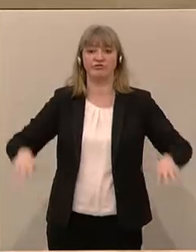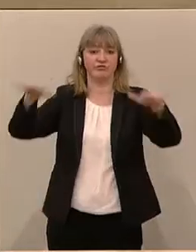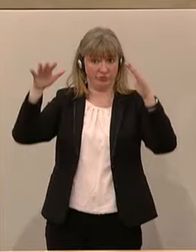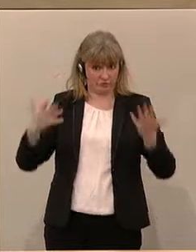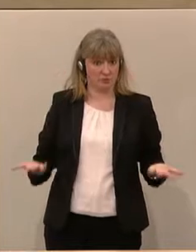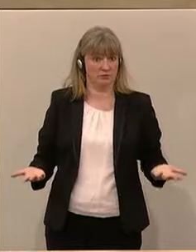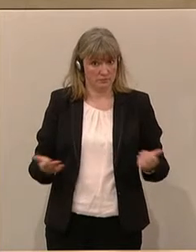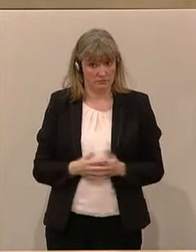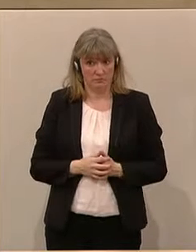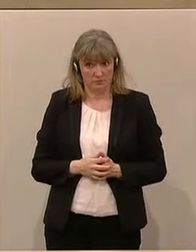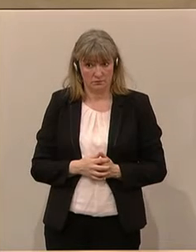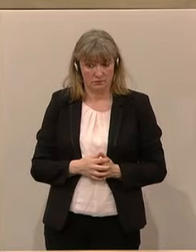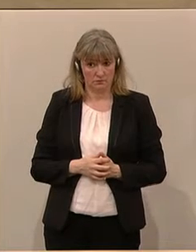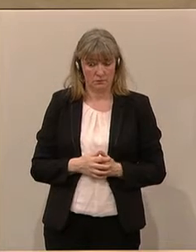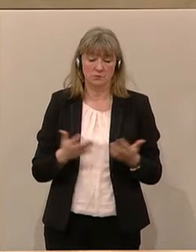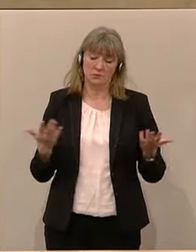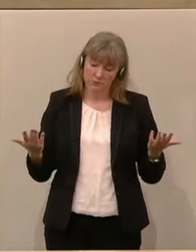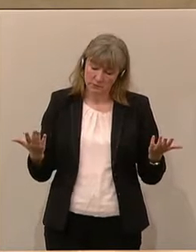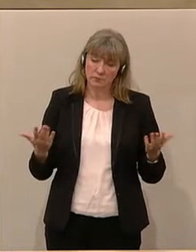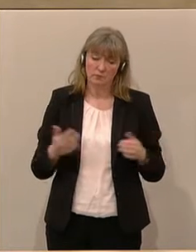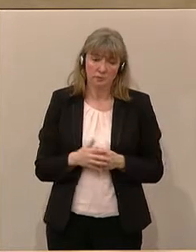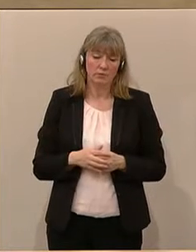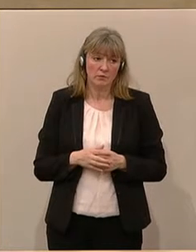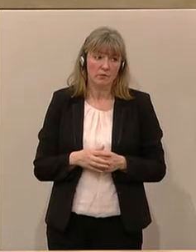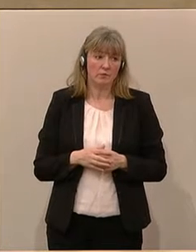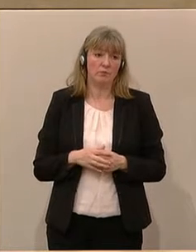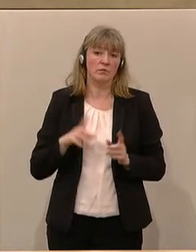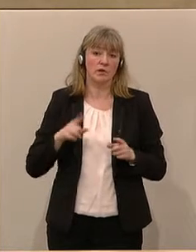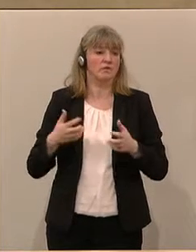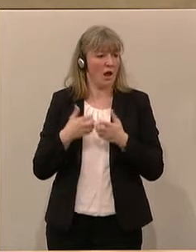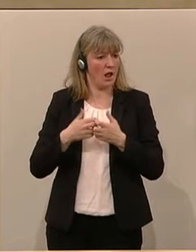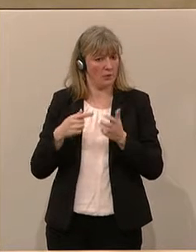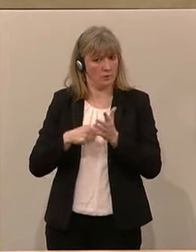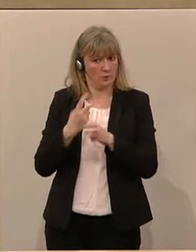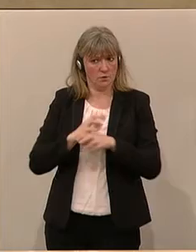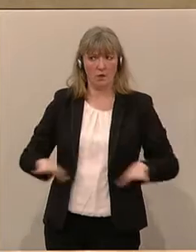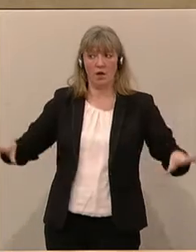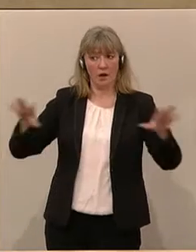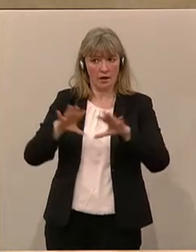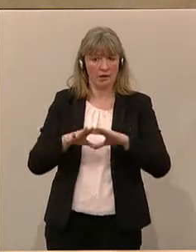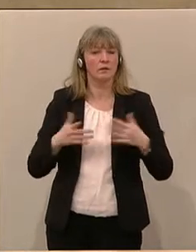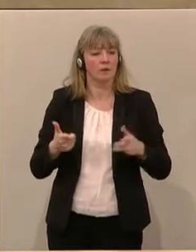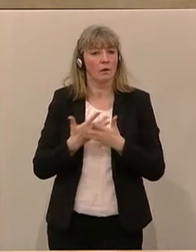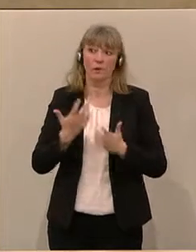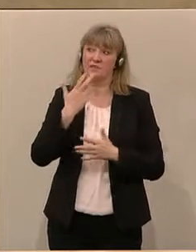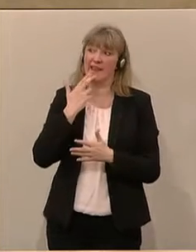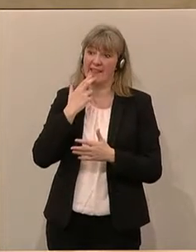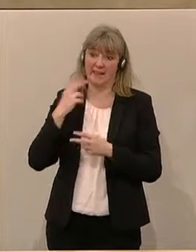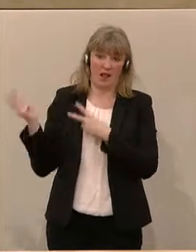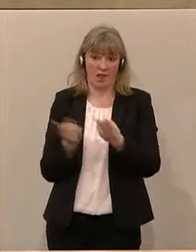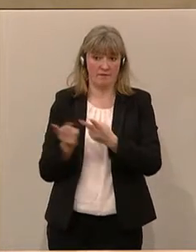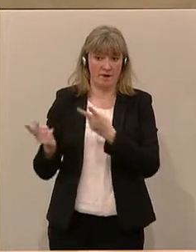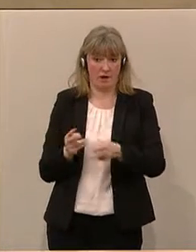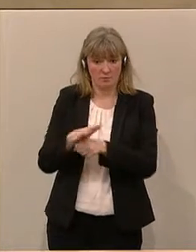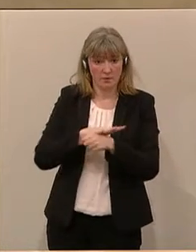Starkregenereignissen letztendlich ergießen können. Und nicht zuletzt haben wir mit dem Wald in Österreich einen der größten Energielieferanten im Bereich